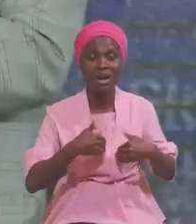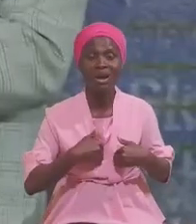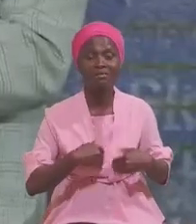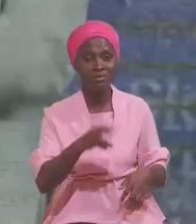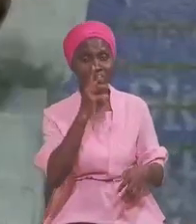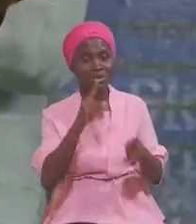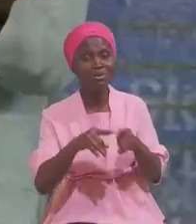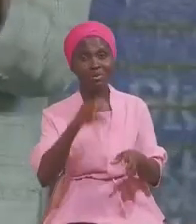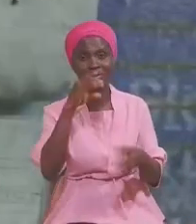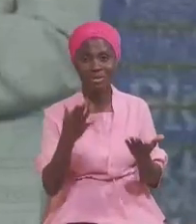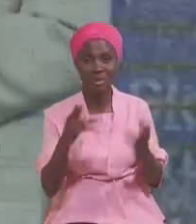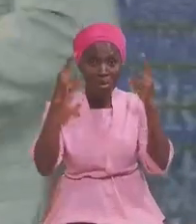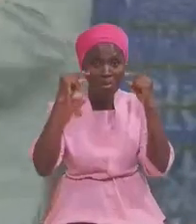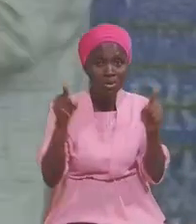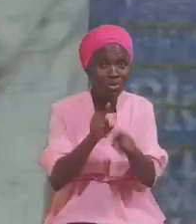le monde.